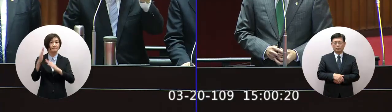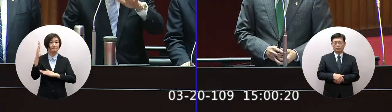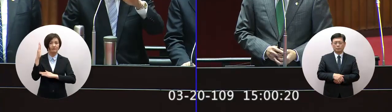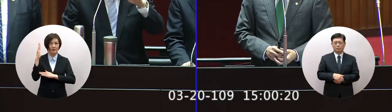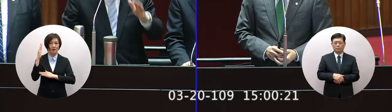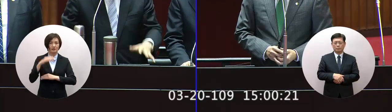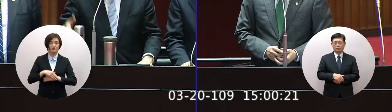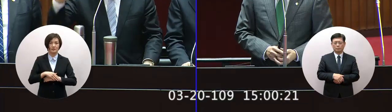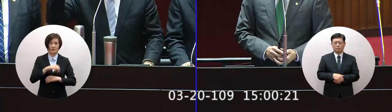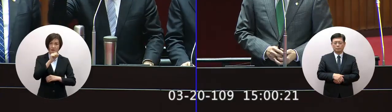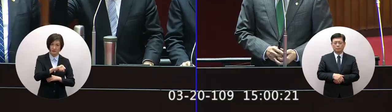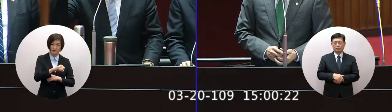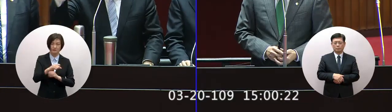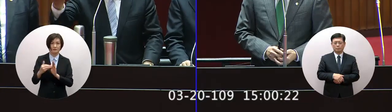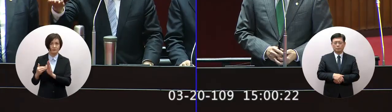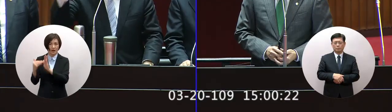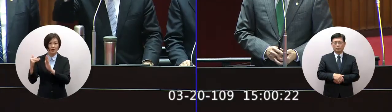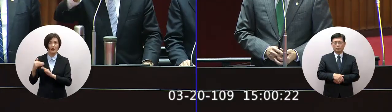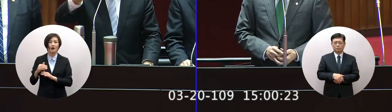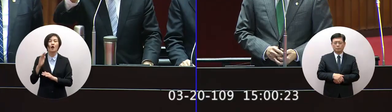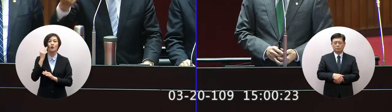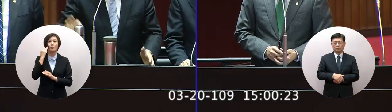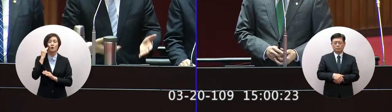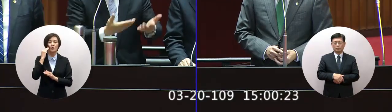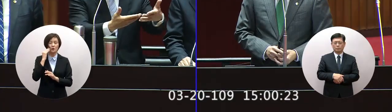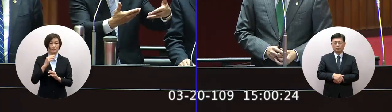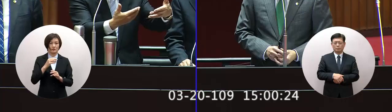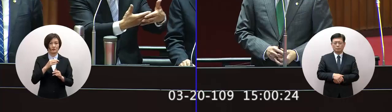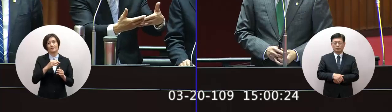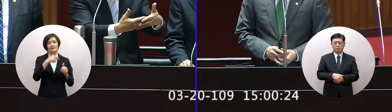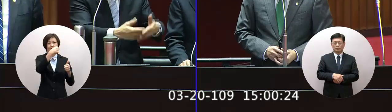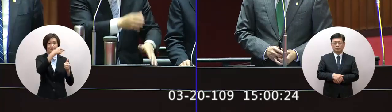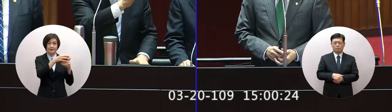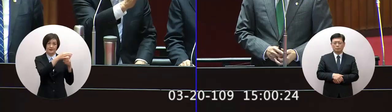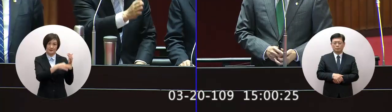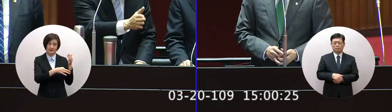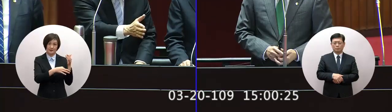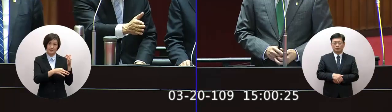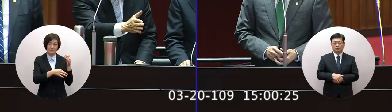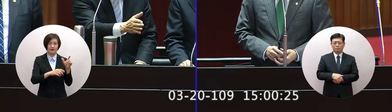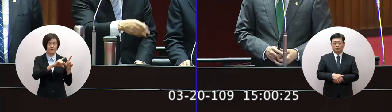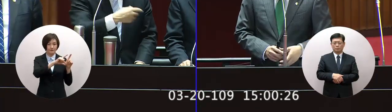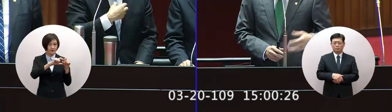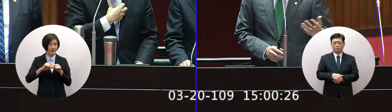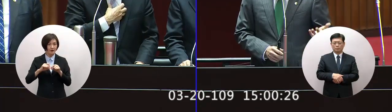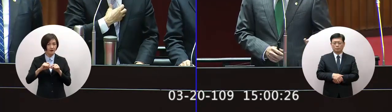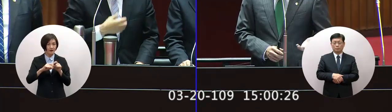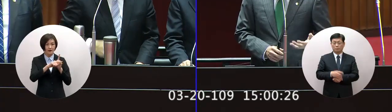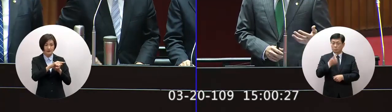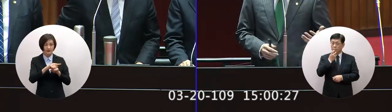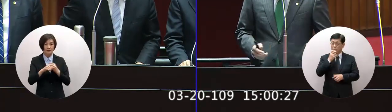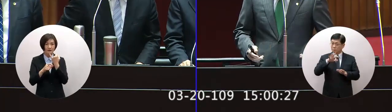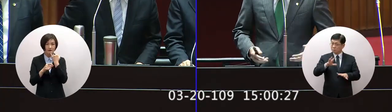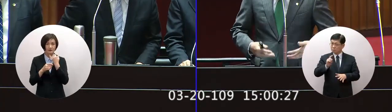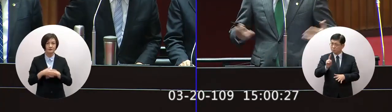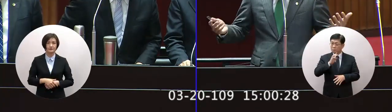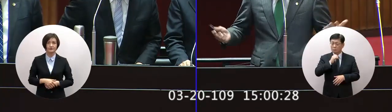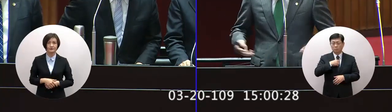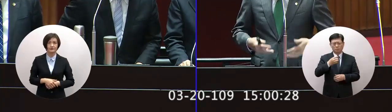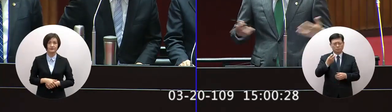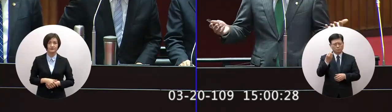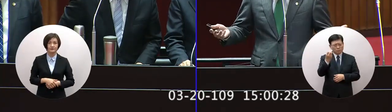准不准有一个导引规范，让他们参考，让他们做决定。 在中央现在有没有所谓